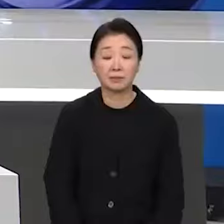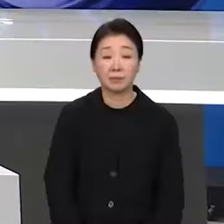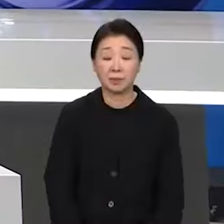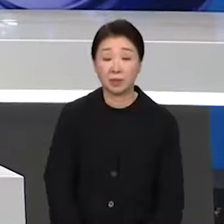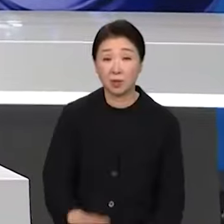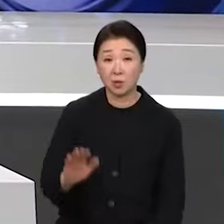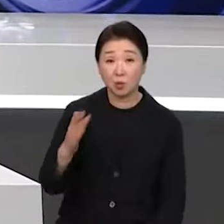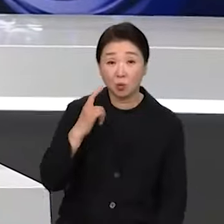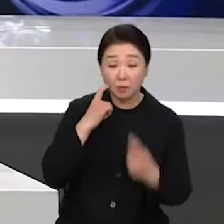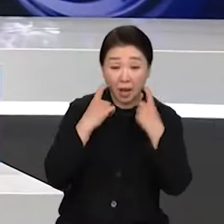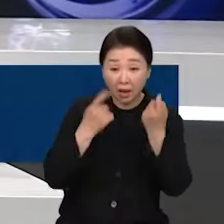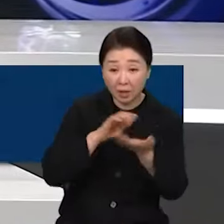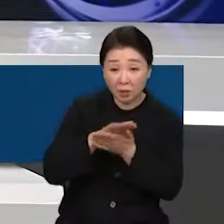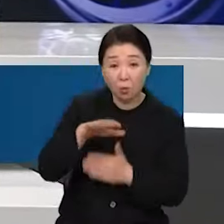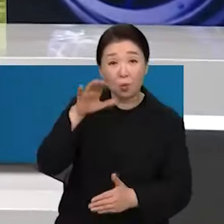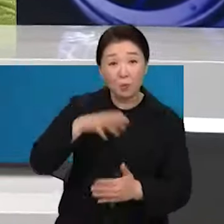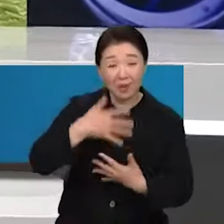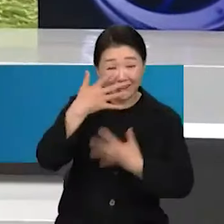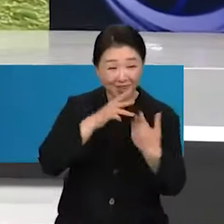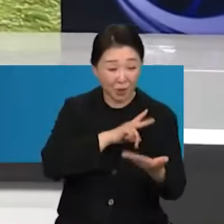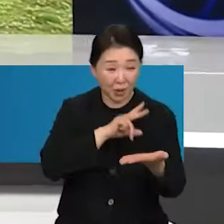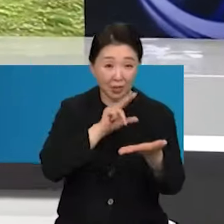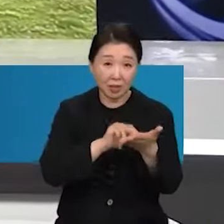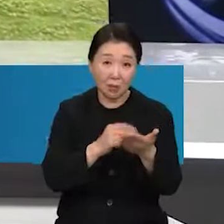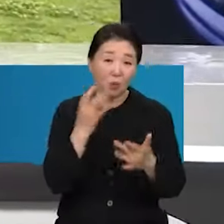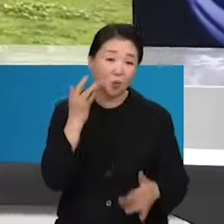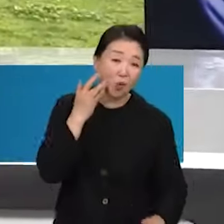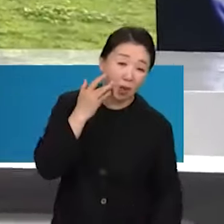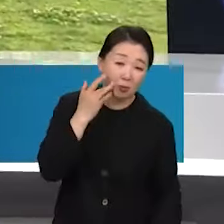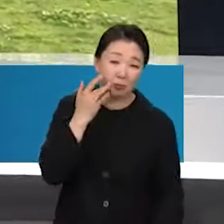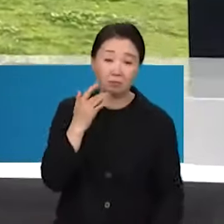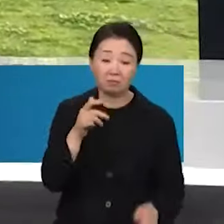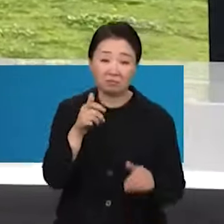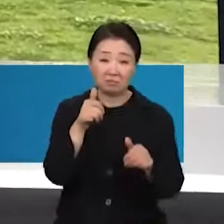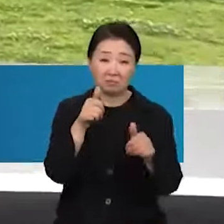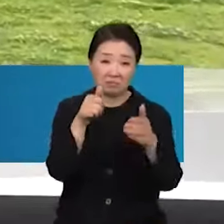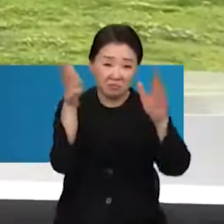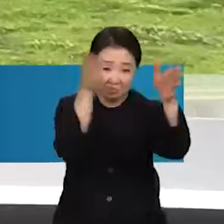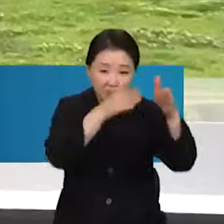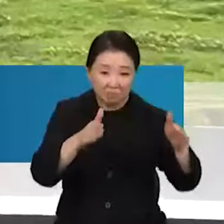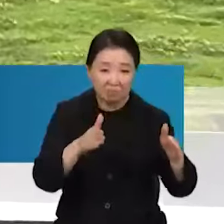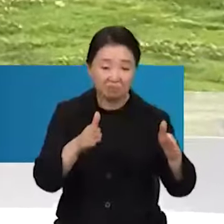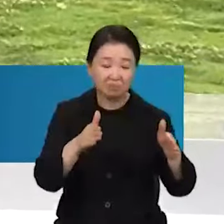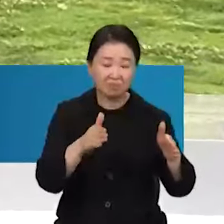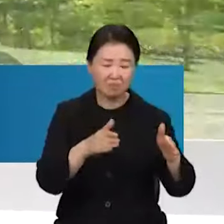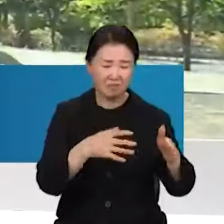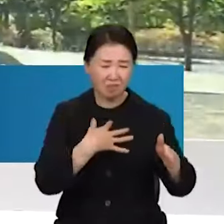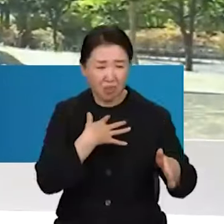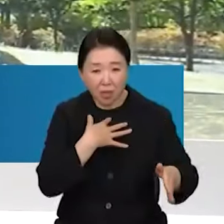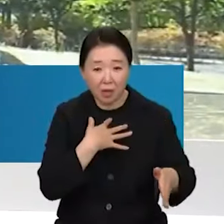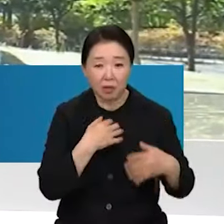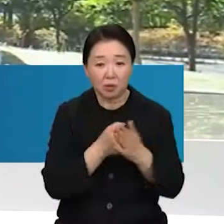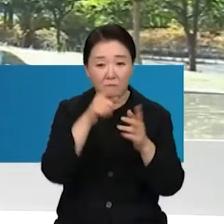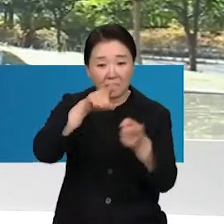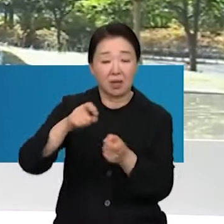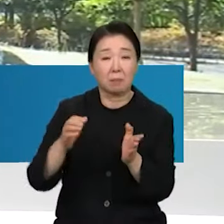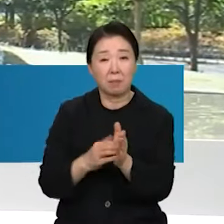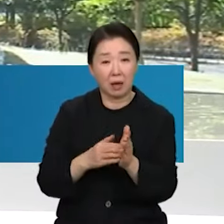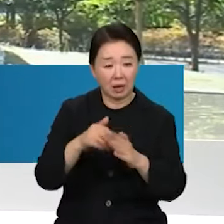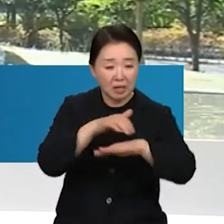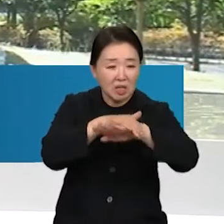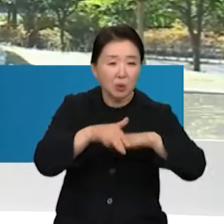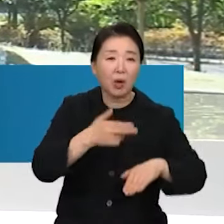최근 한강공원에 있던 영화 괴물의 조형물이 흉물 논란 끝에 결국 철거됐습니다. 제대로 된 계획이